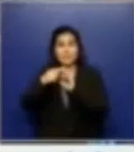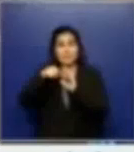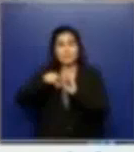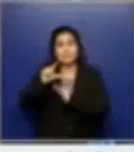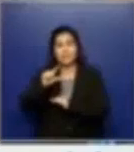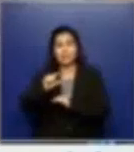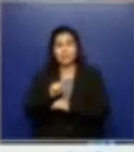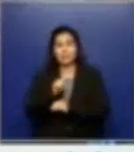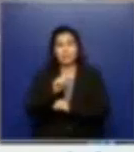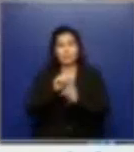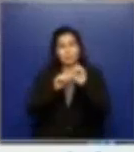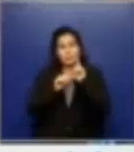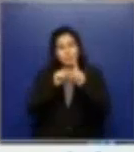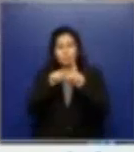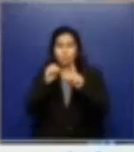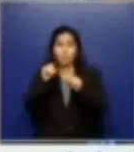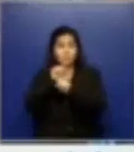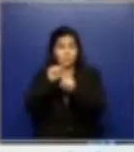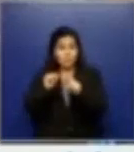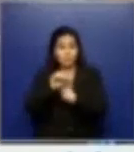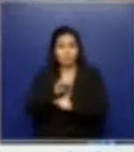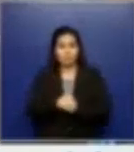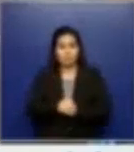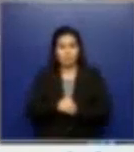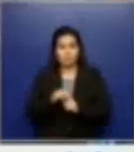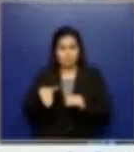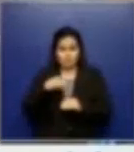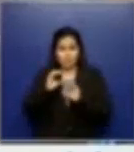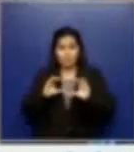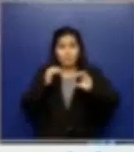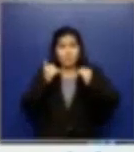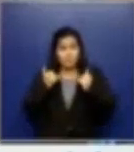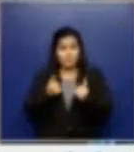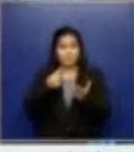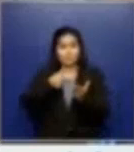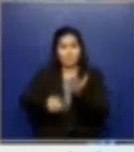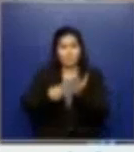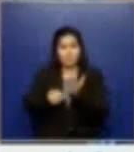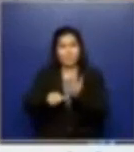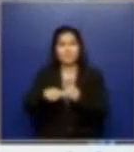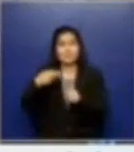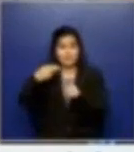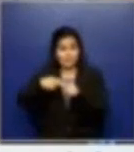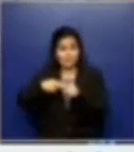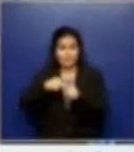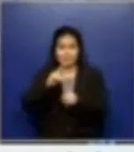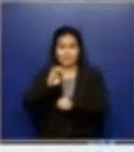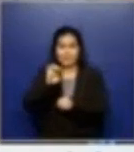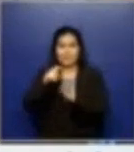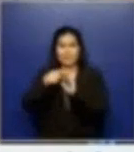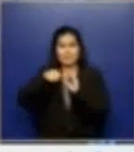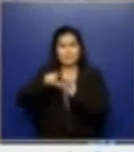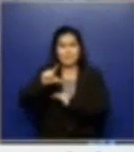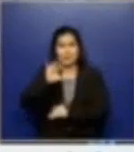1.0% 0.1 เท่านั้นเองแต่รัฐบาลนี้ท่านเก็บภาษีสรรพสามิตจากดีเซลเนี่ย